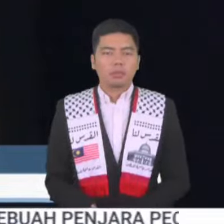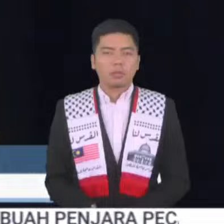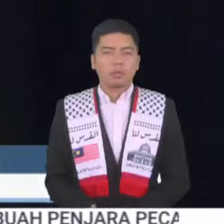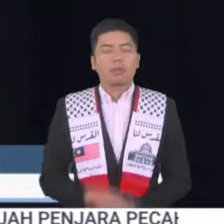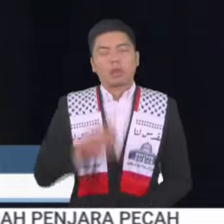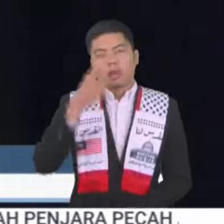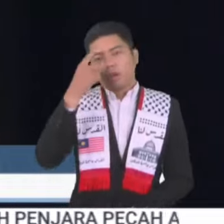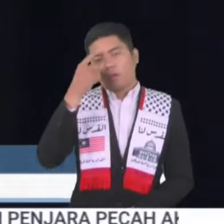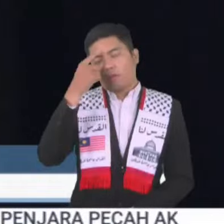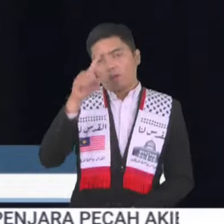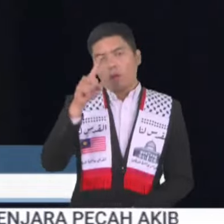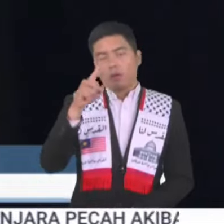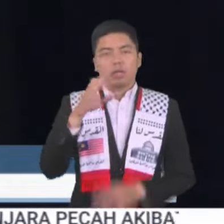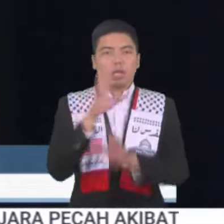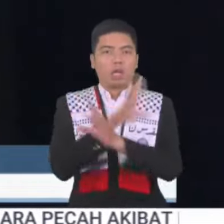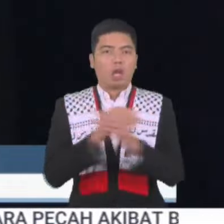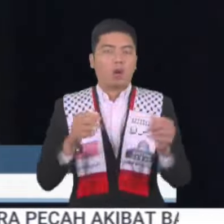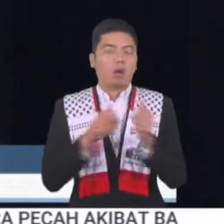berdasarkan